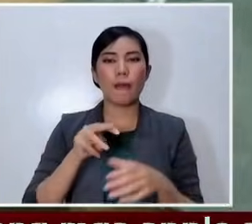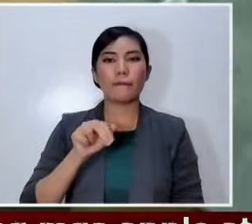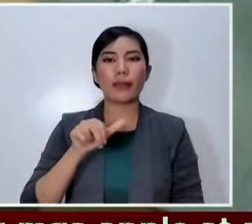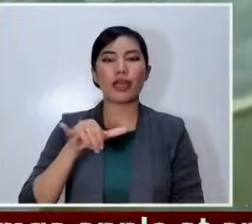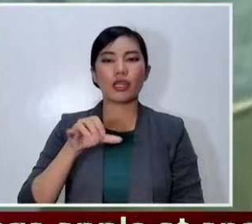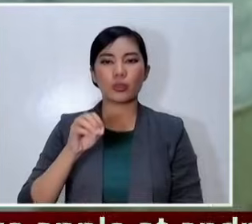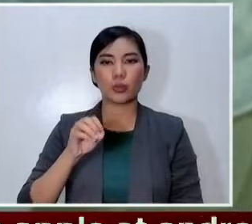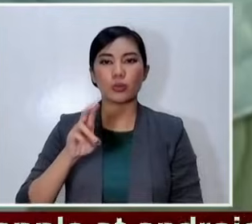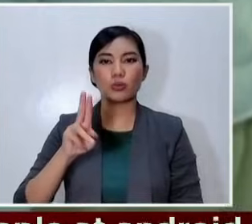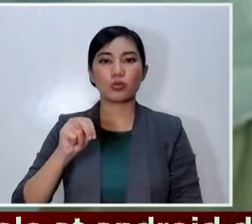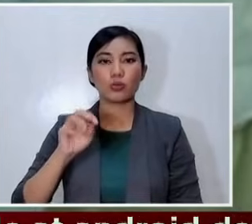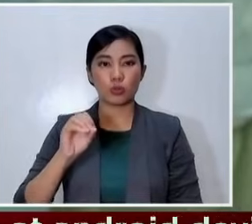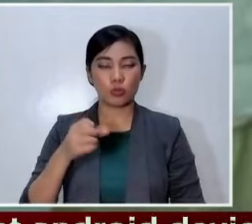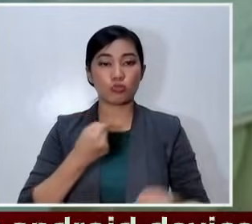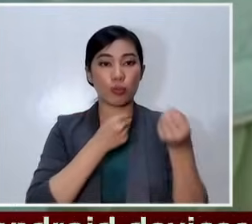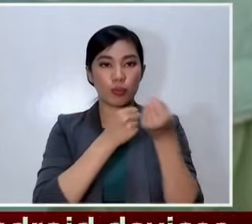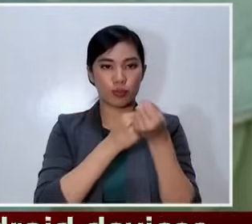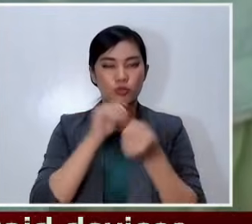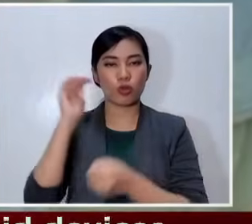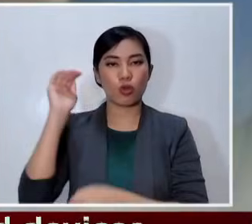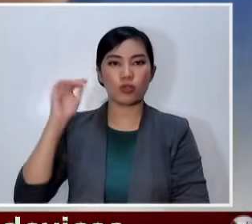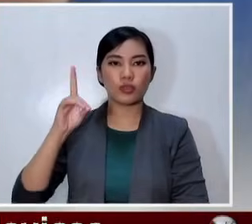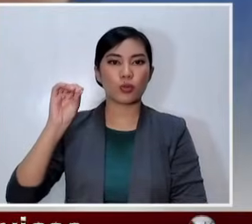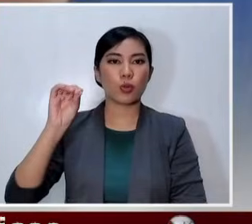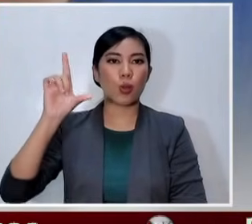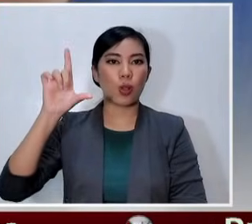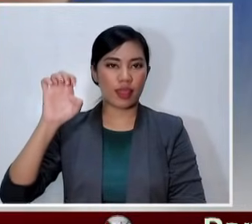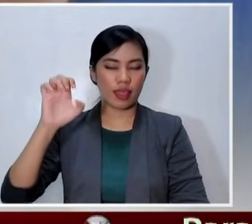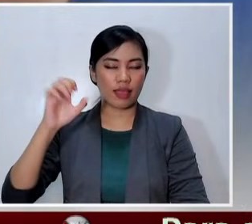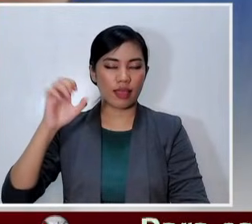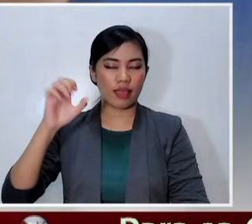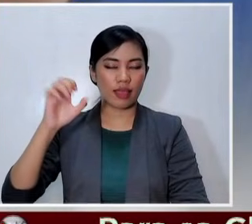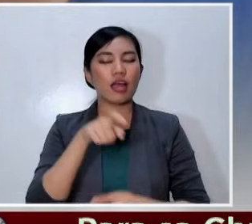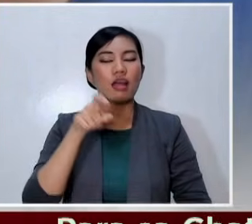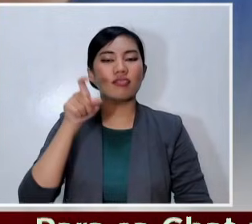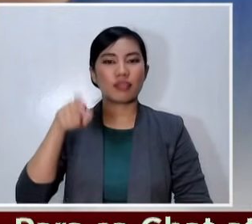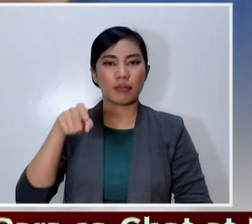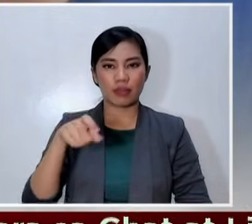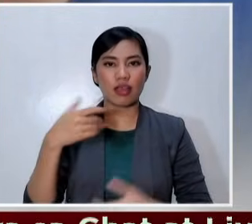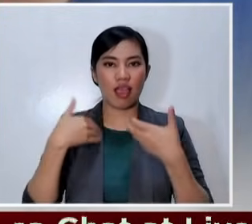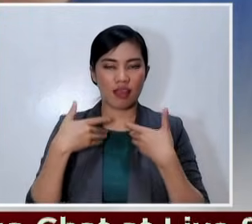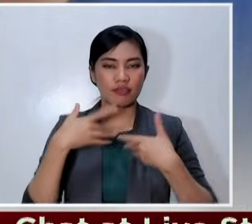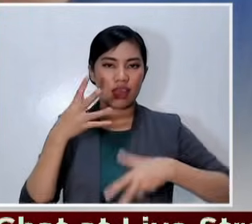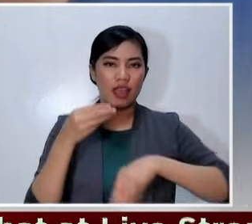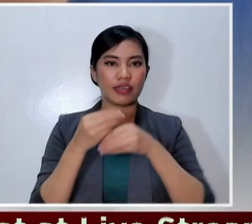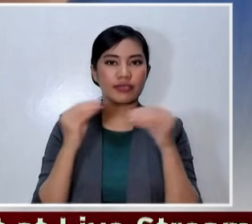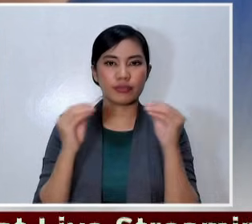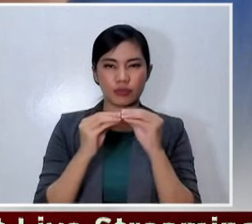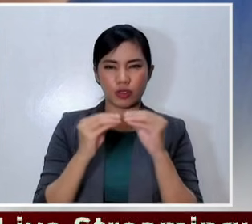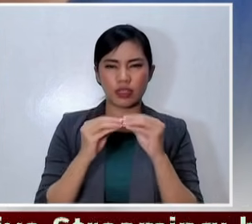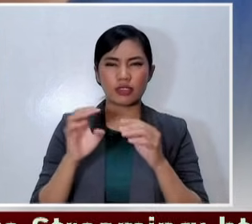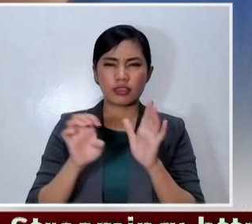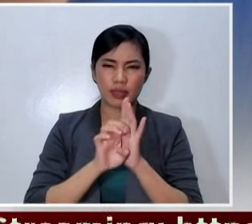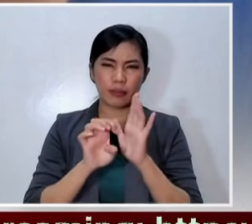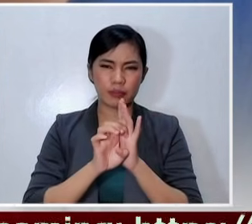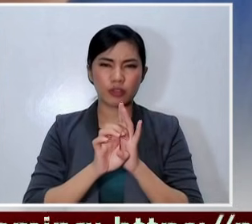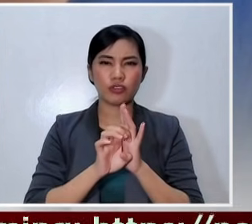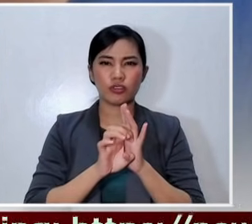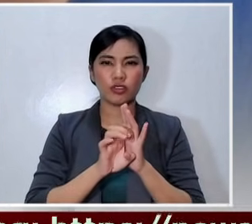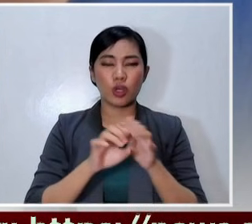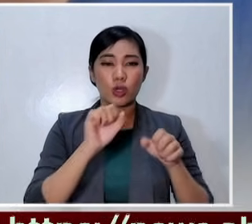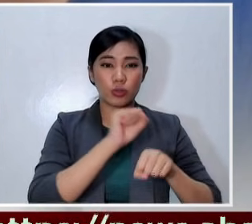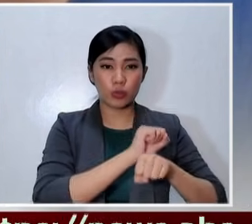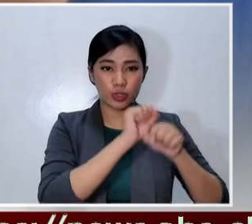at naniniwalang dapat pangang dagdagan ito. Ang 2 bilyong piso halimbawa para sa mga manggagawa,